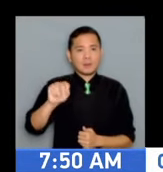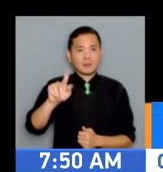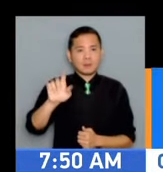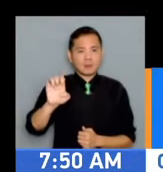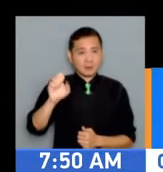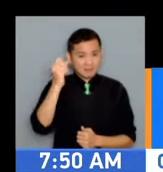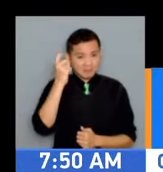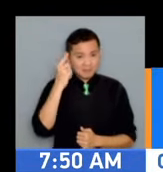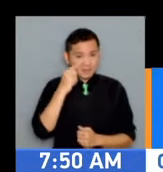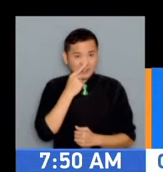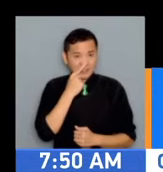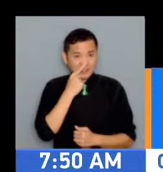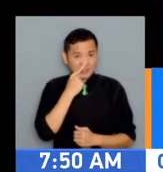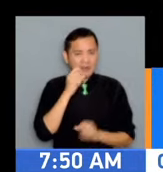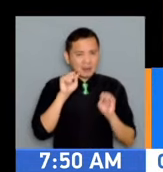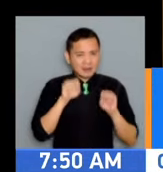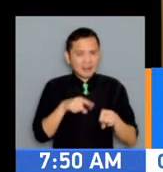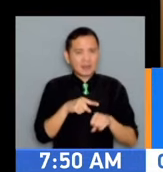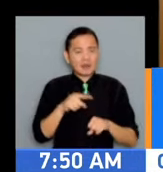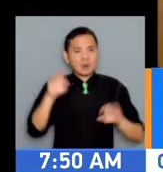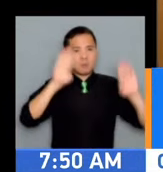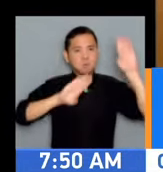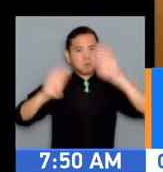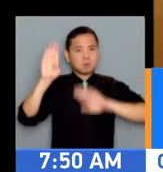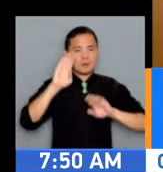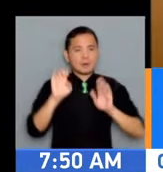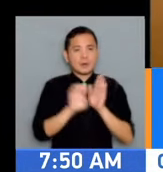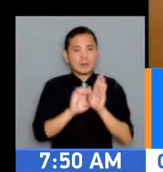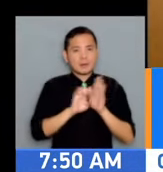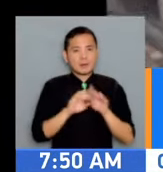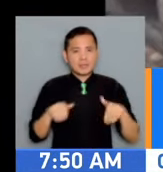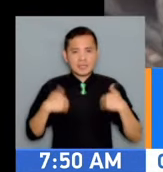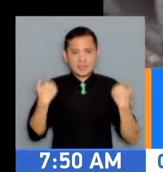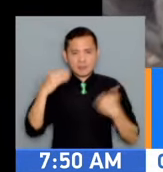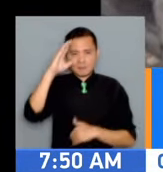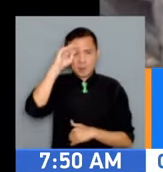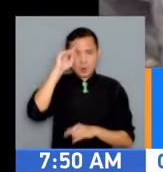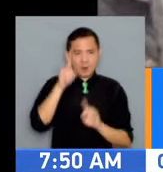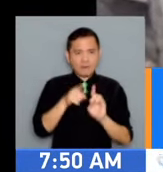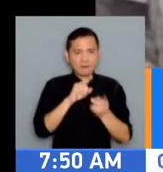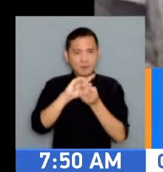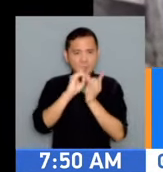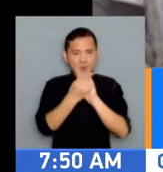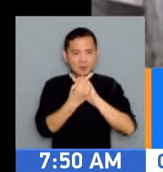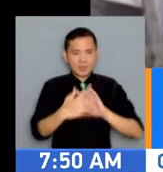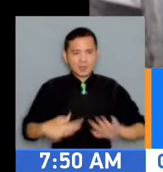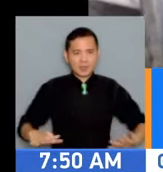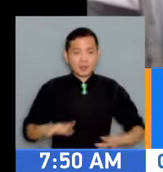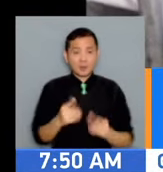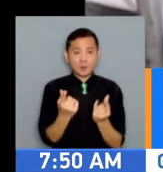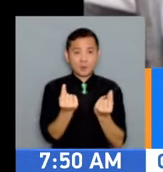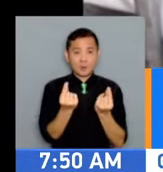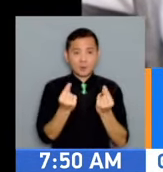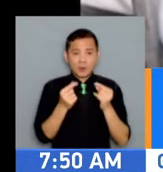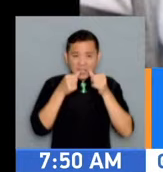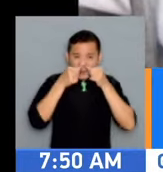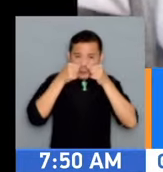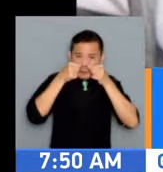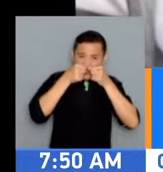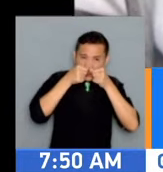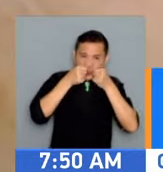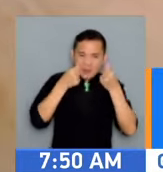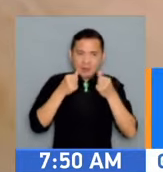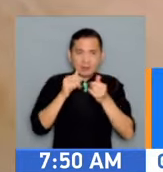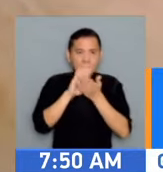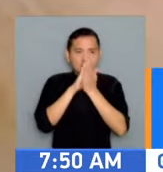trouble. Gaya na nangyari sa isang binatilyo sa Dumaguete City, na dahil tiniris niya ang tigyawat sa kanyang ilong, nag-agaw